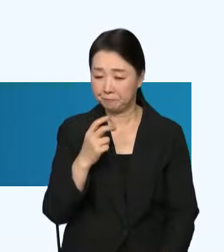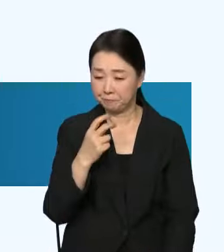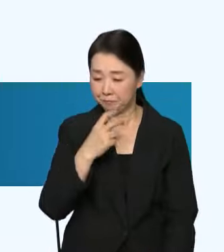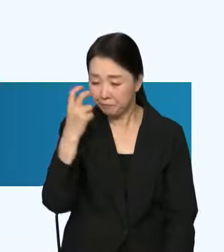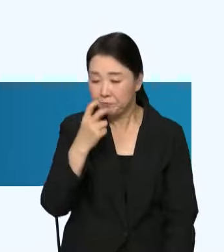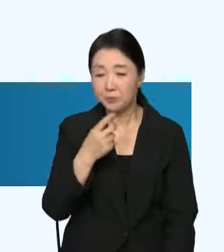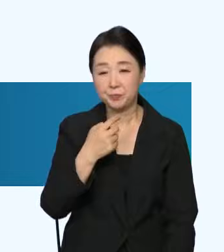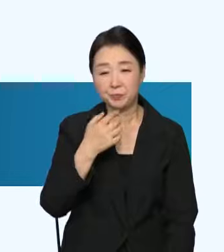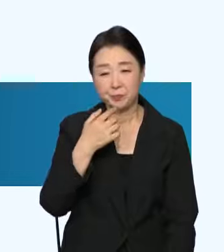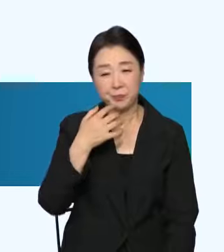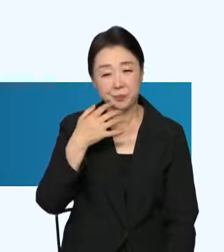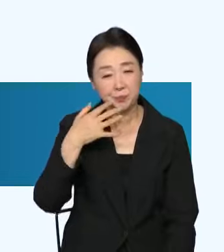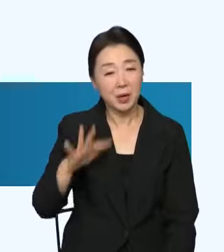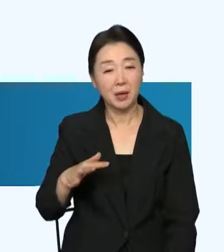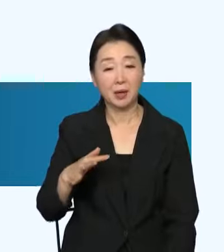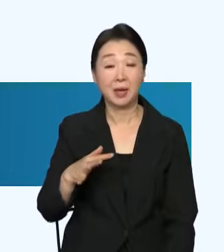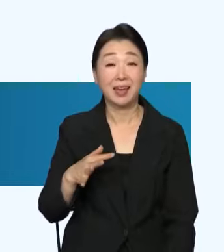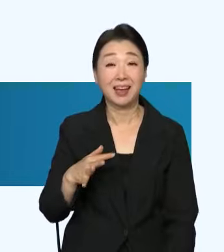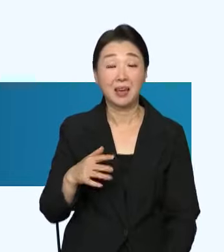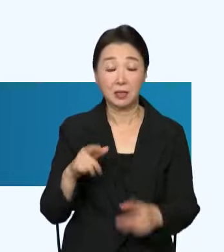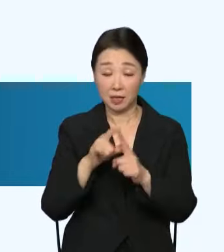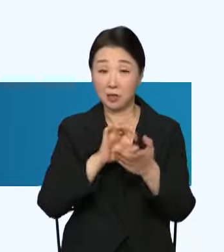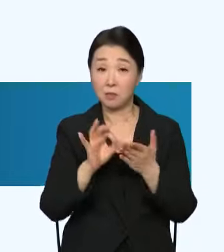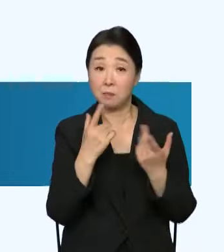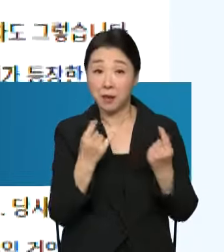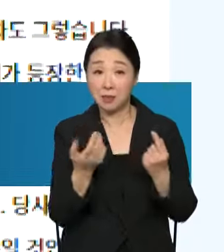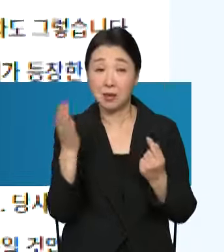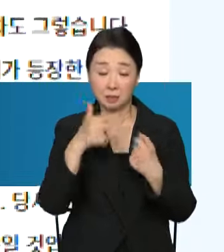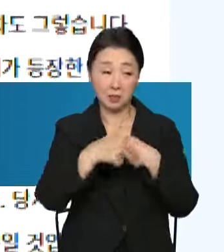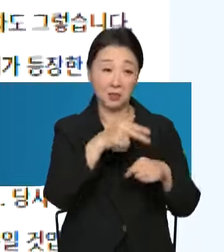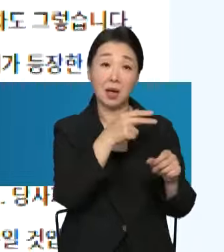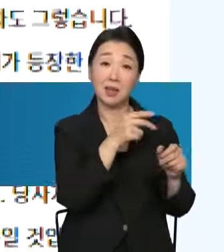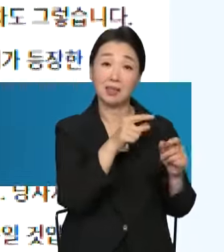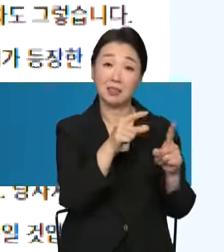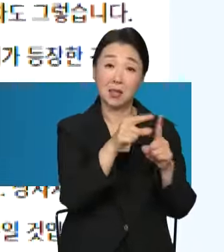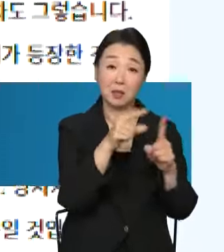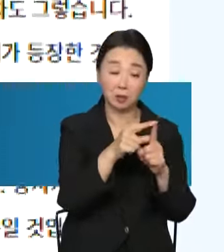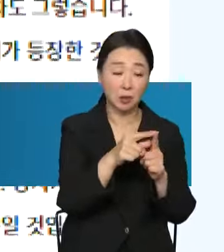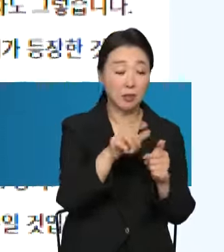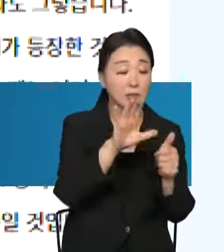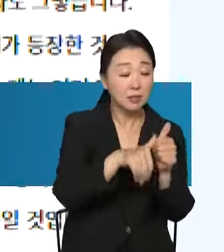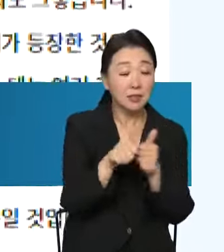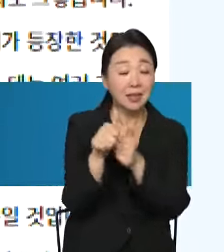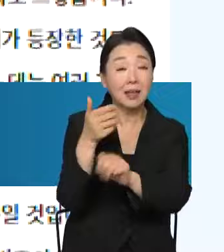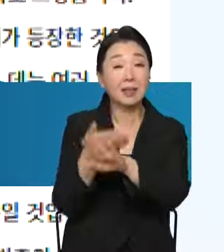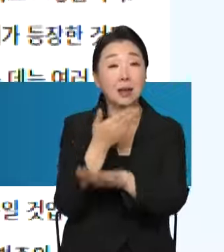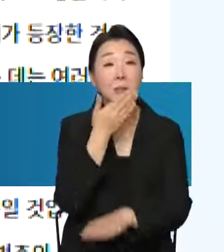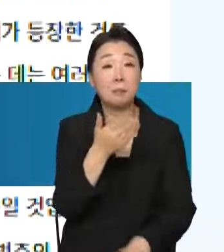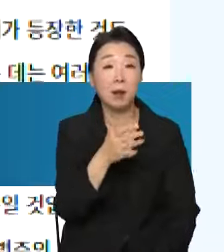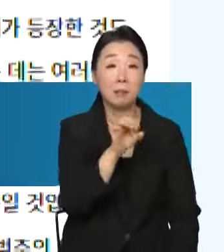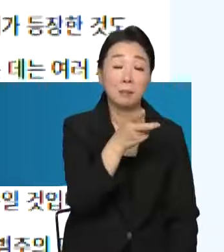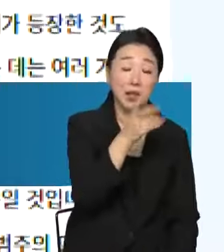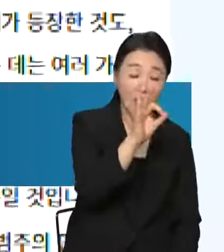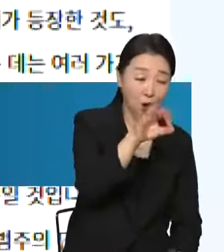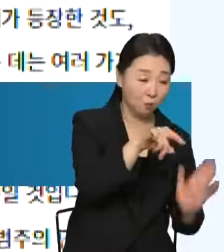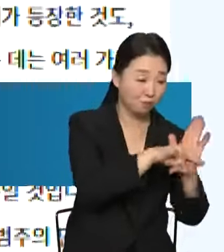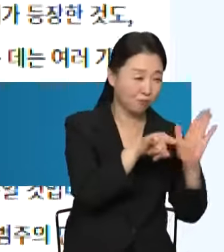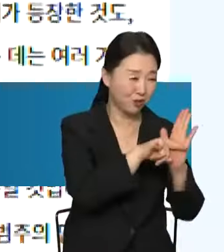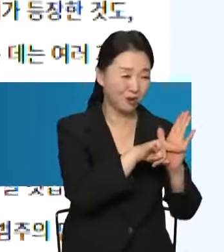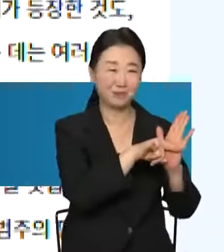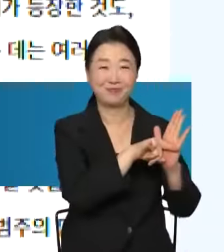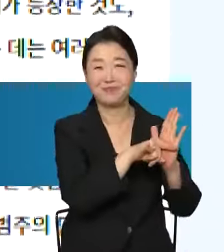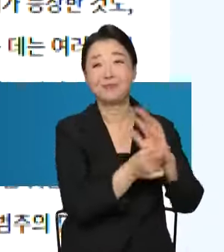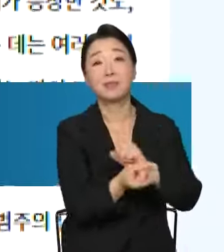부족한 채로 단어를 쓴 건 사실이라면서도 의학용어는 시대에 따라 바뀔 수 있으며 폐경이라는 단어의 부정적인 어감을